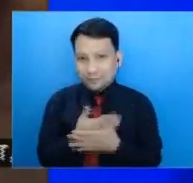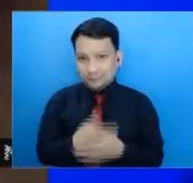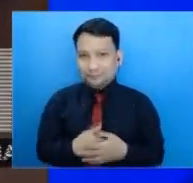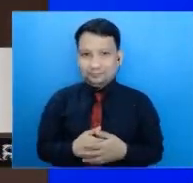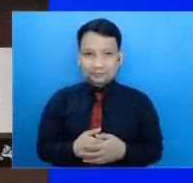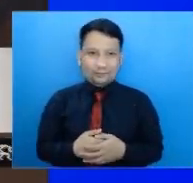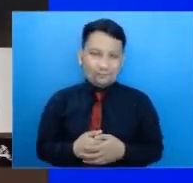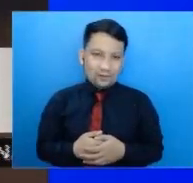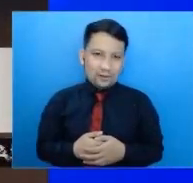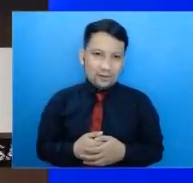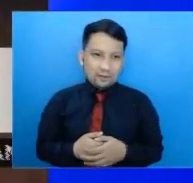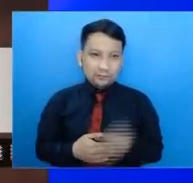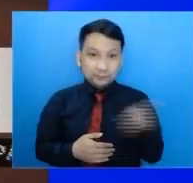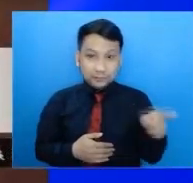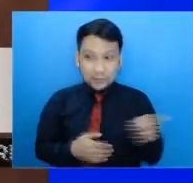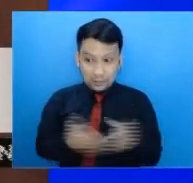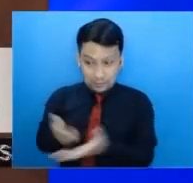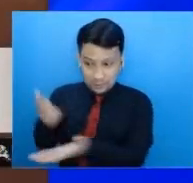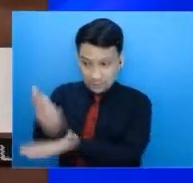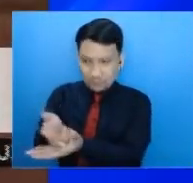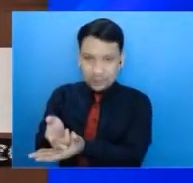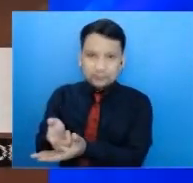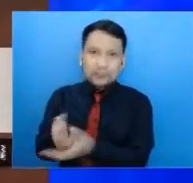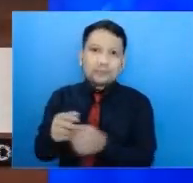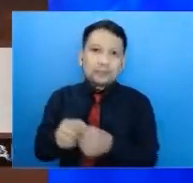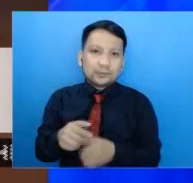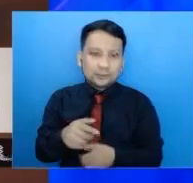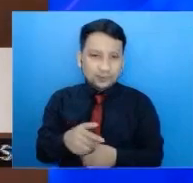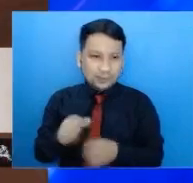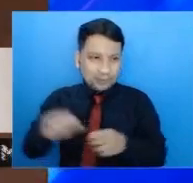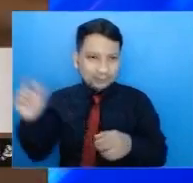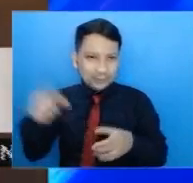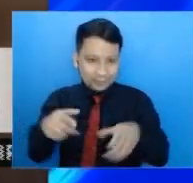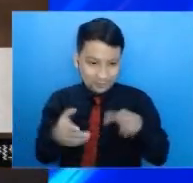Isang nakaparadang sasakyan ang ninalas sa tamaan sa mga atikabong batuan.